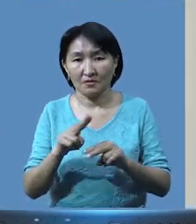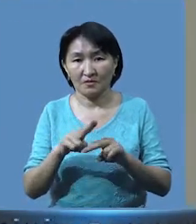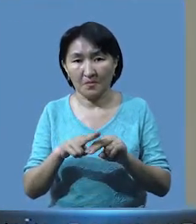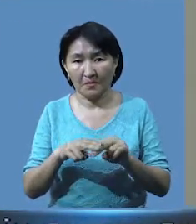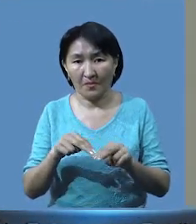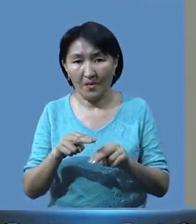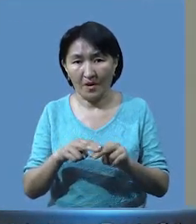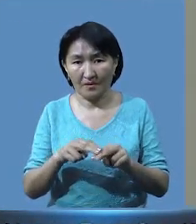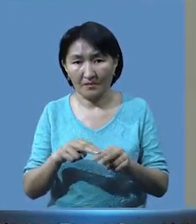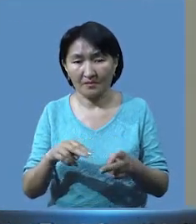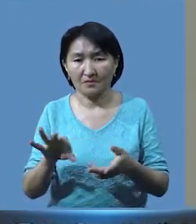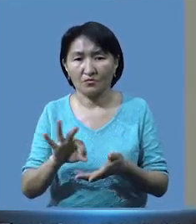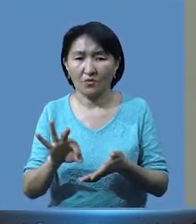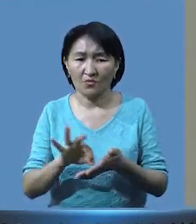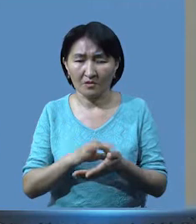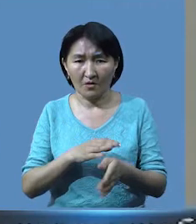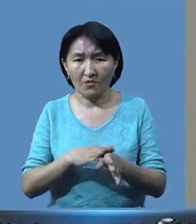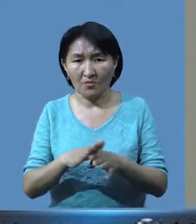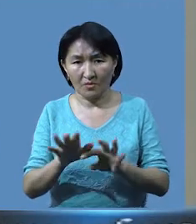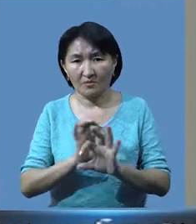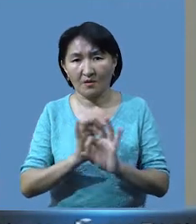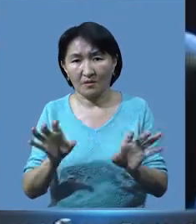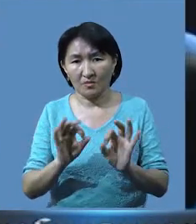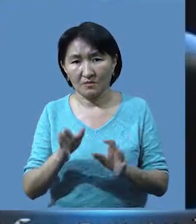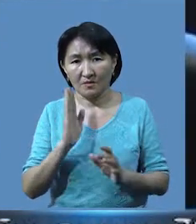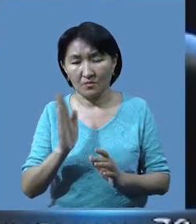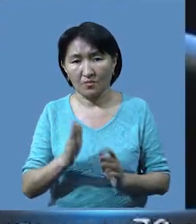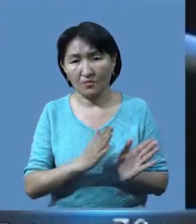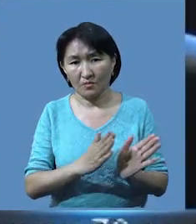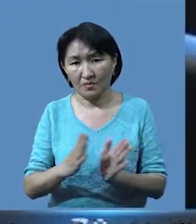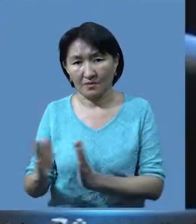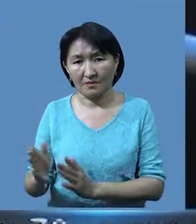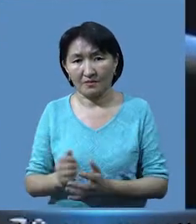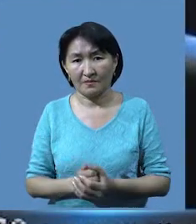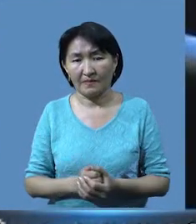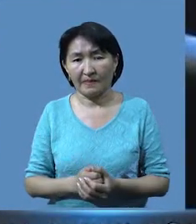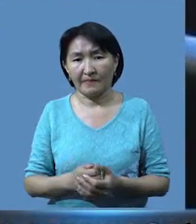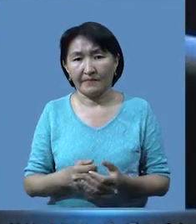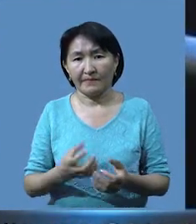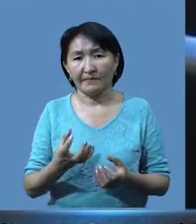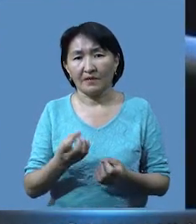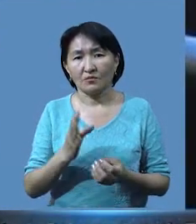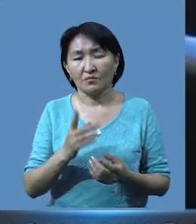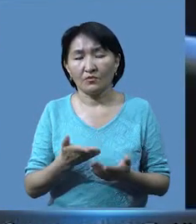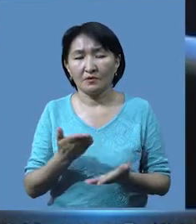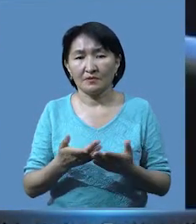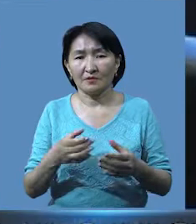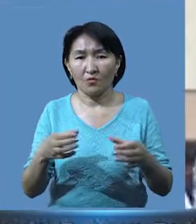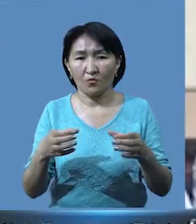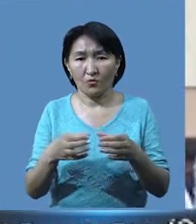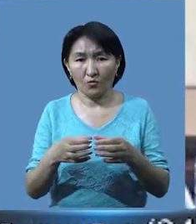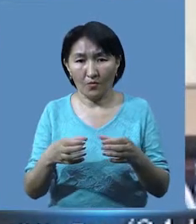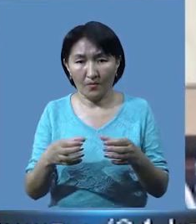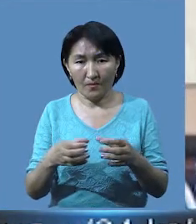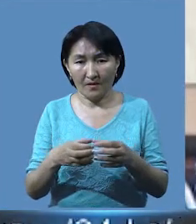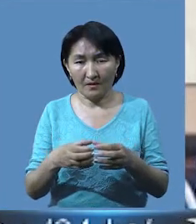тарапынан жедел алдын алу іс-шаралары ұйымдастырылуда. Бұдан бөлек топпен және масаң күйде жасалған қылмыста 22%-ға